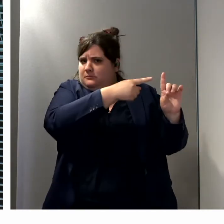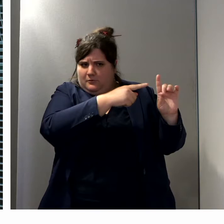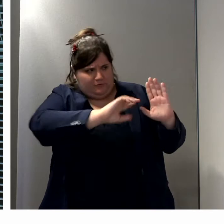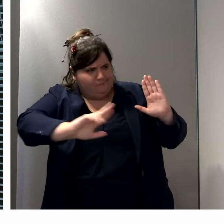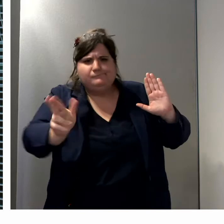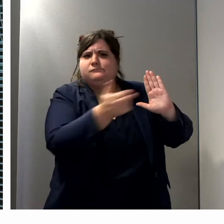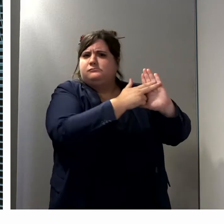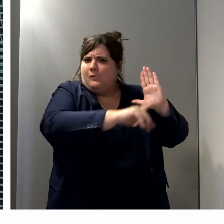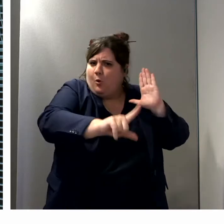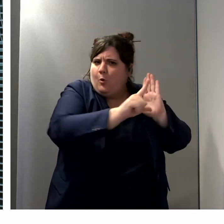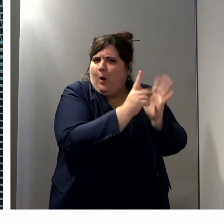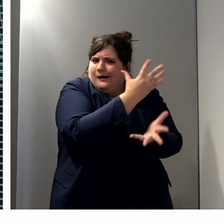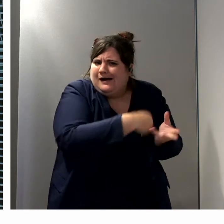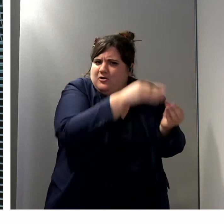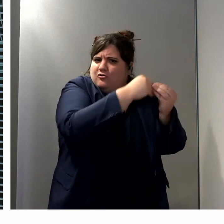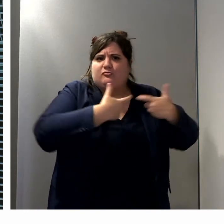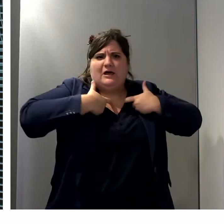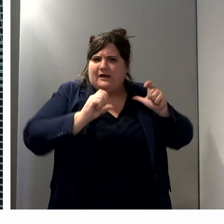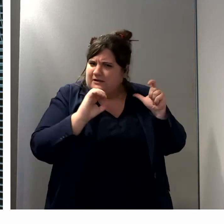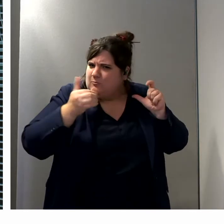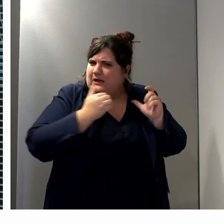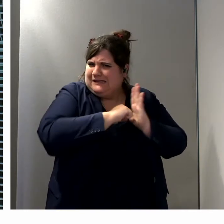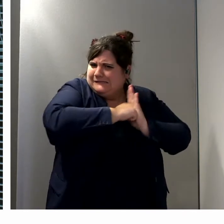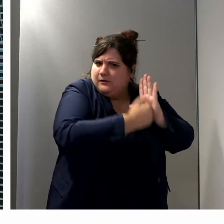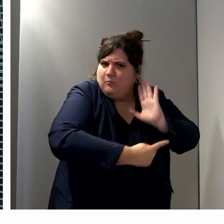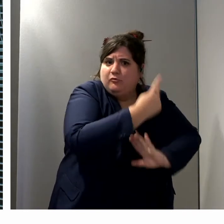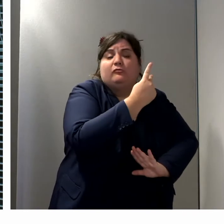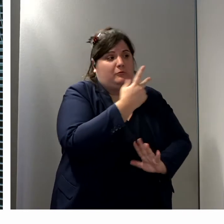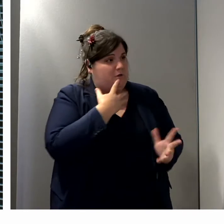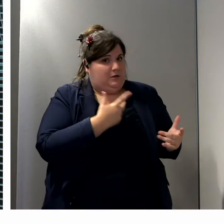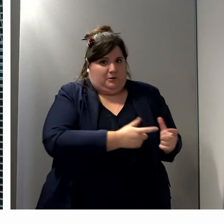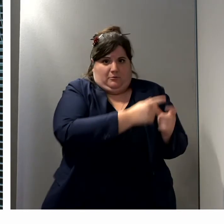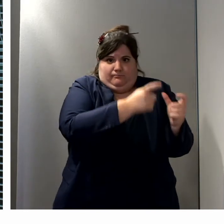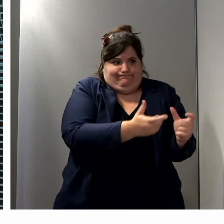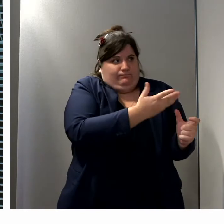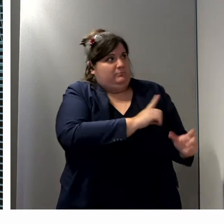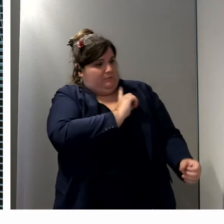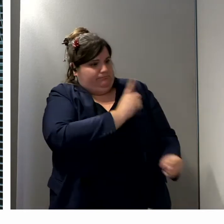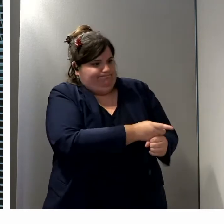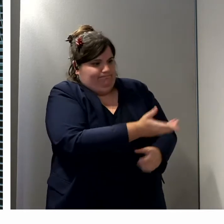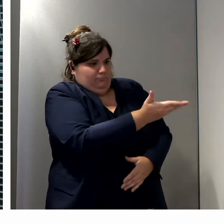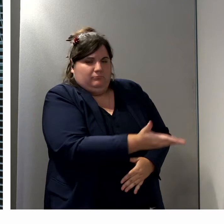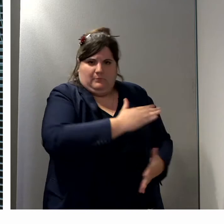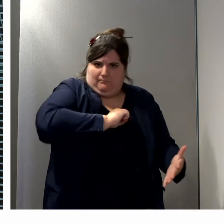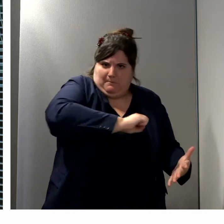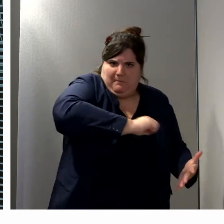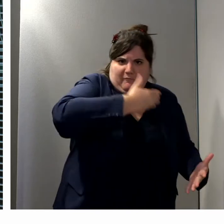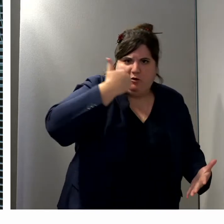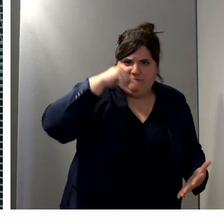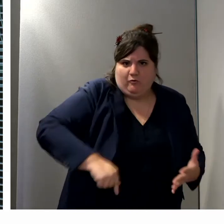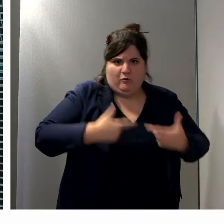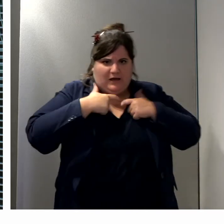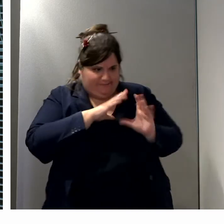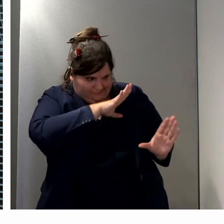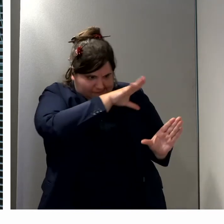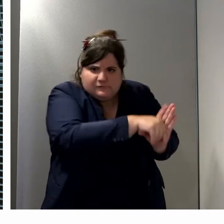grosses contraintes qui ont incité, sans trop d'appels, les acteurs du numérique à améliorer